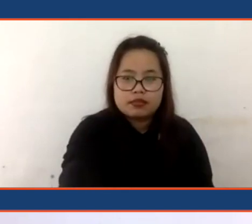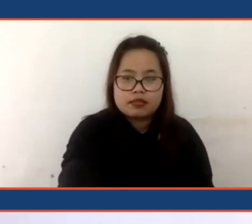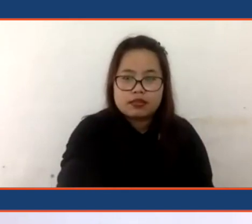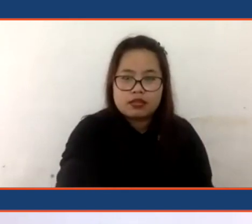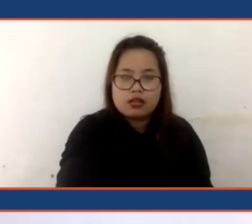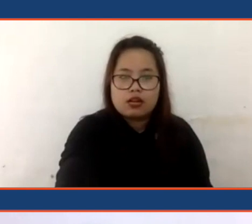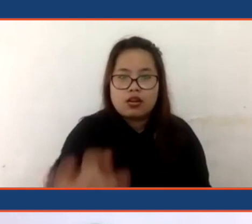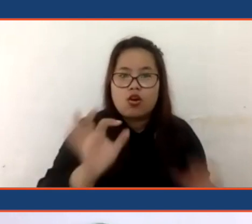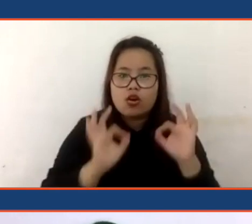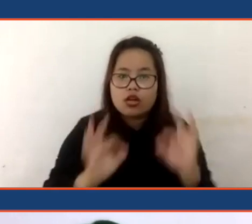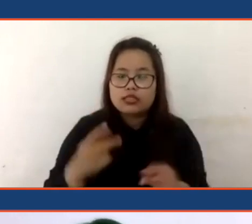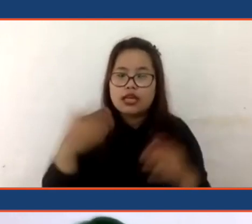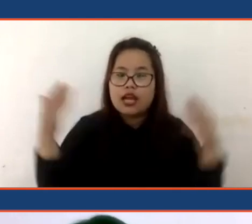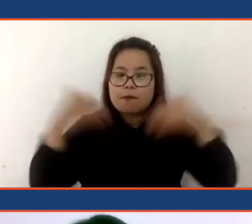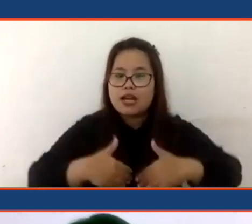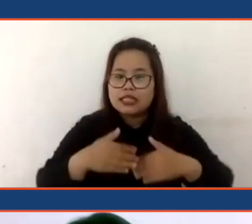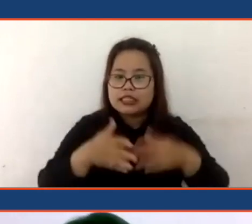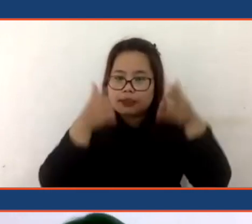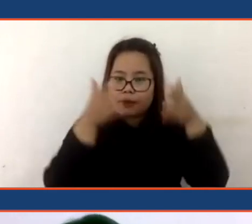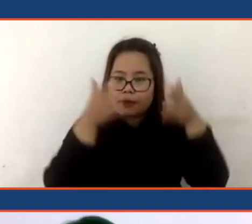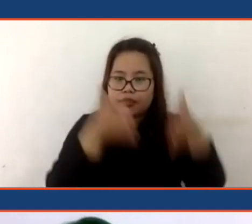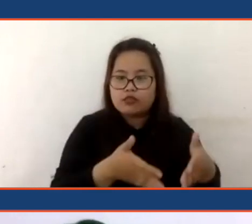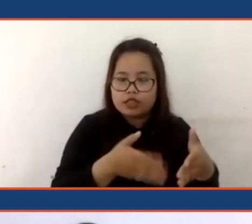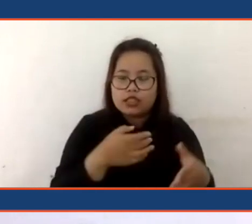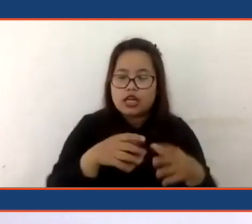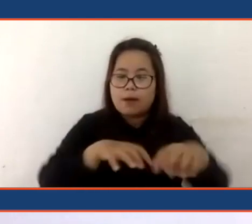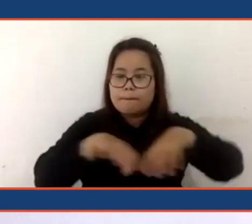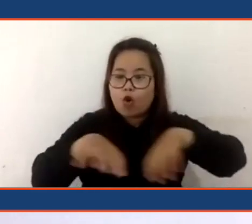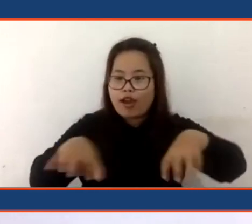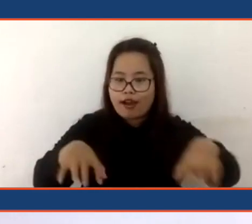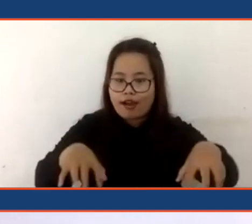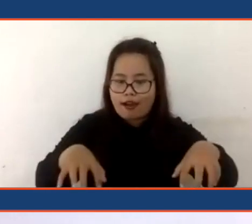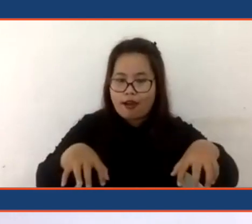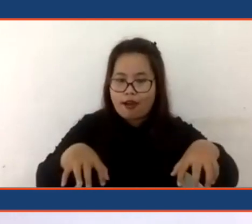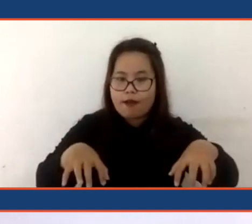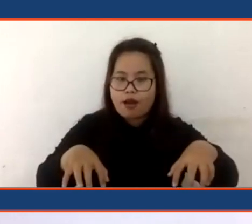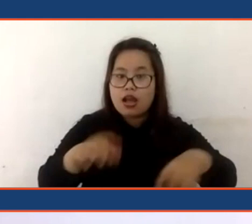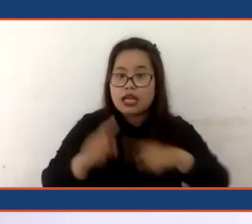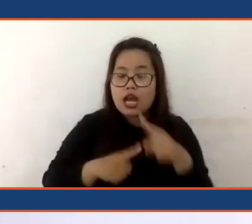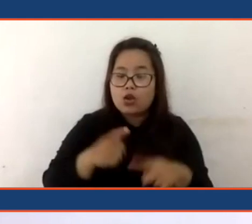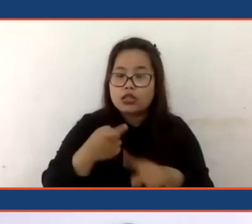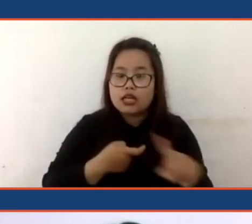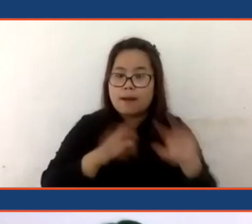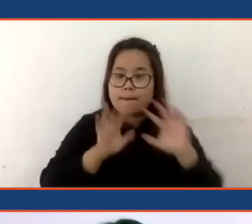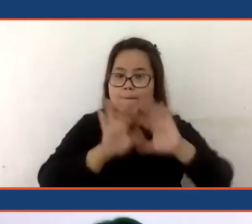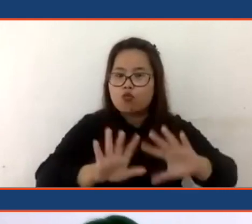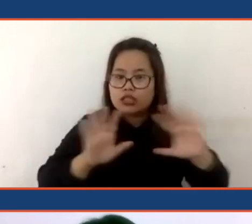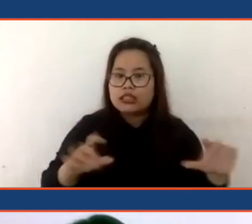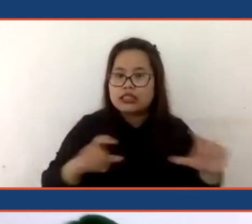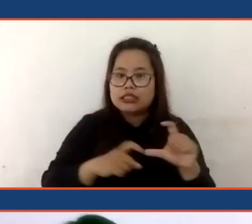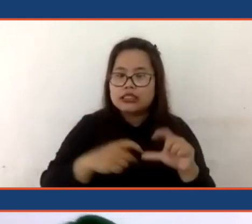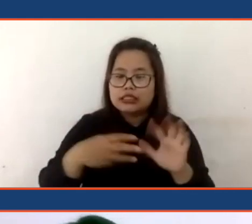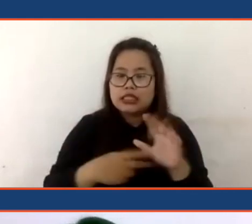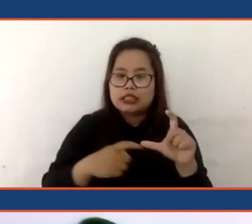spesifikasi produknya ya Jadi untuk yang multisensori storytelling tadi yang